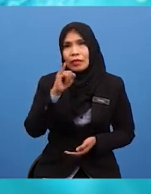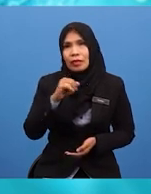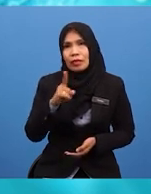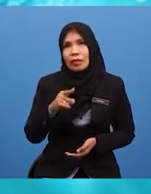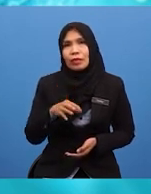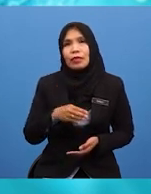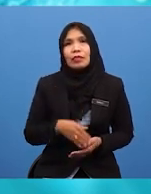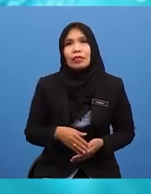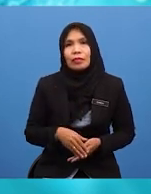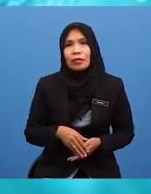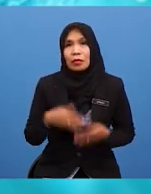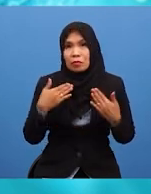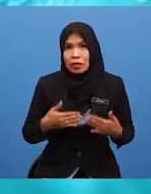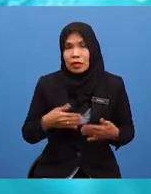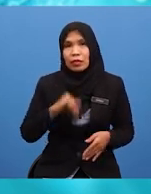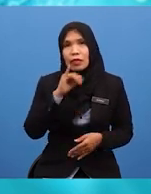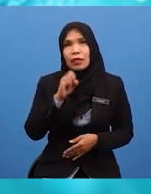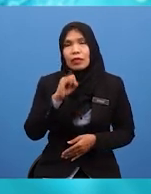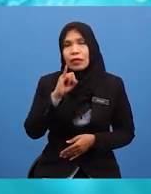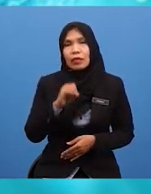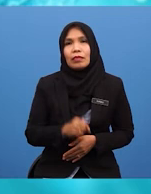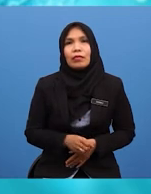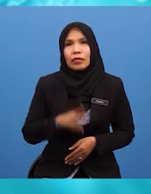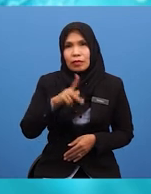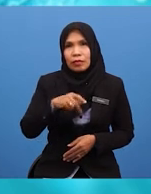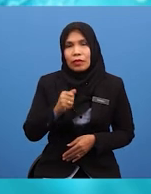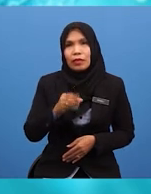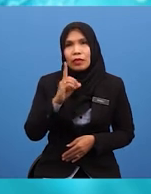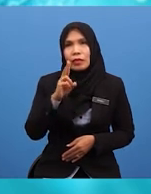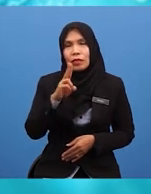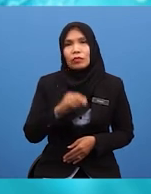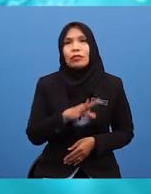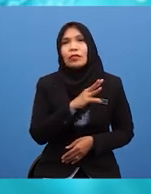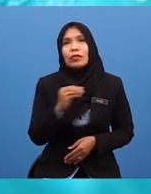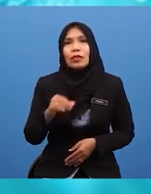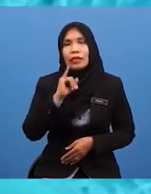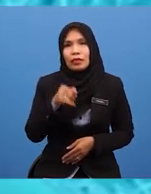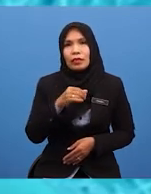isi padu dan juga jisim badan organisma.